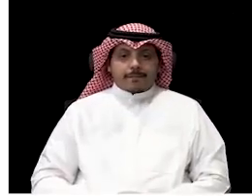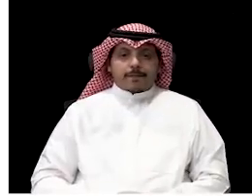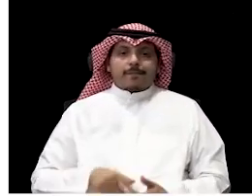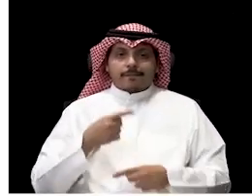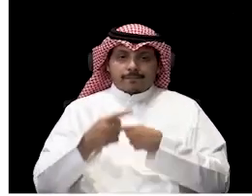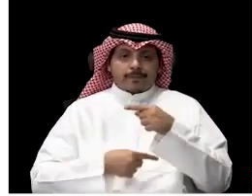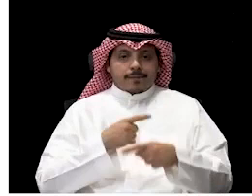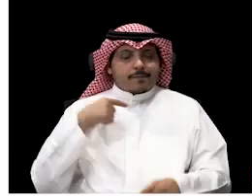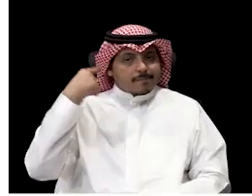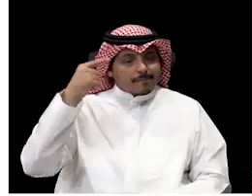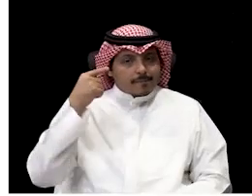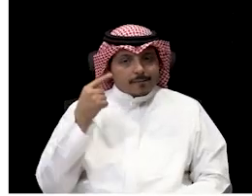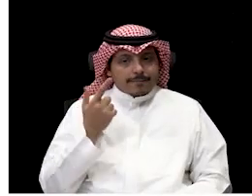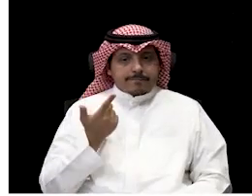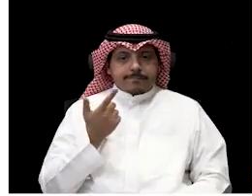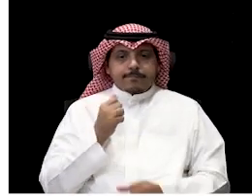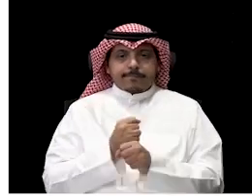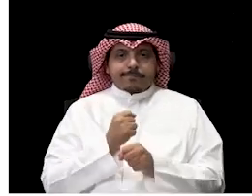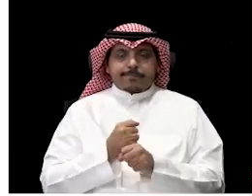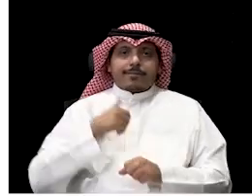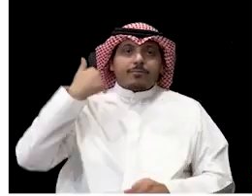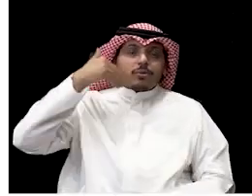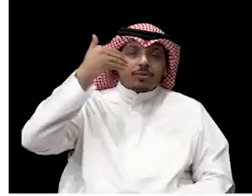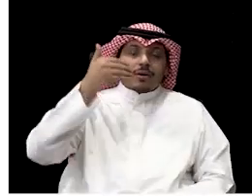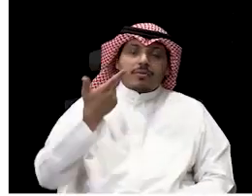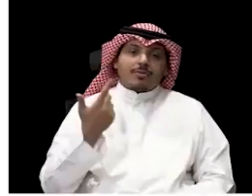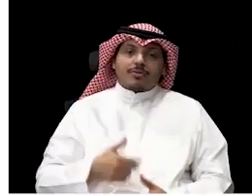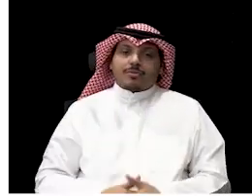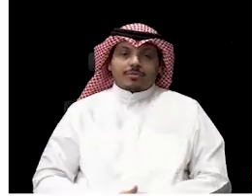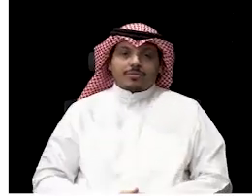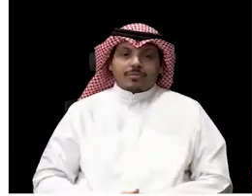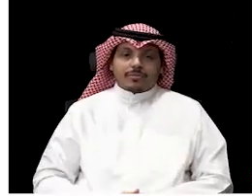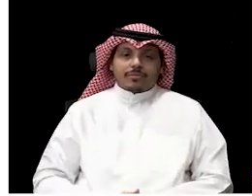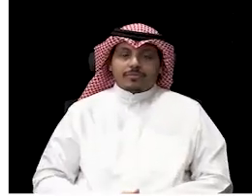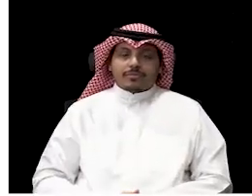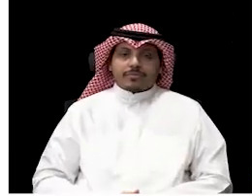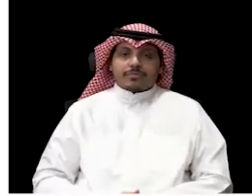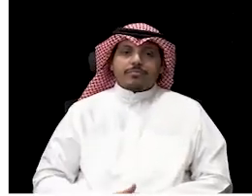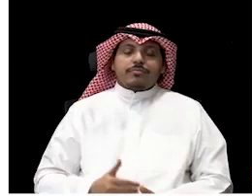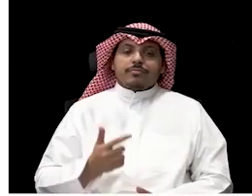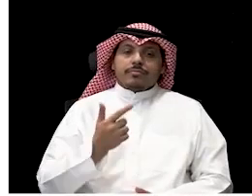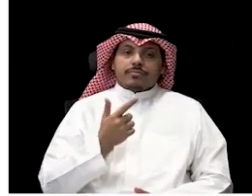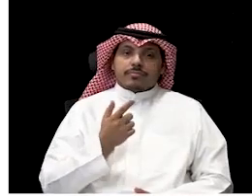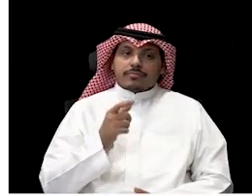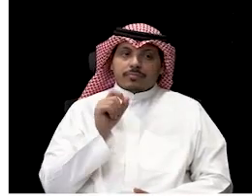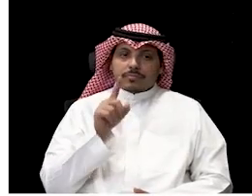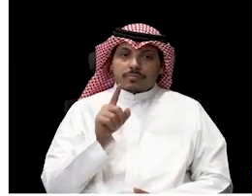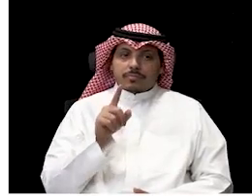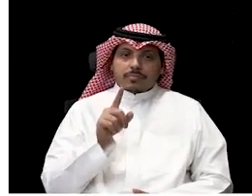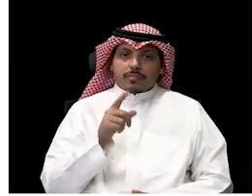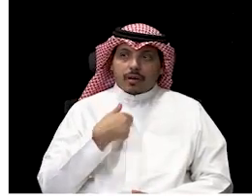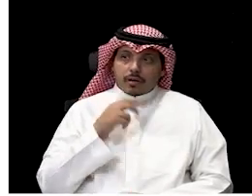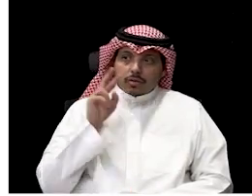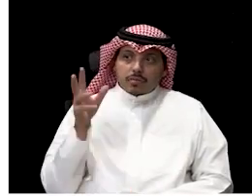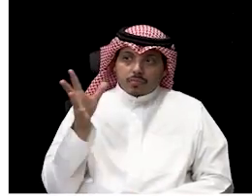دائما نفكر ما المهنة التي سوف نعمل بها مستقبلا. لكي نحدد ذلك لابد من تجنب أولا تقليد